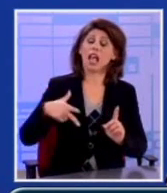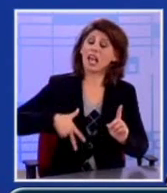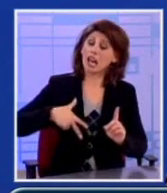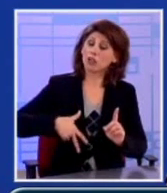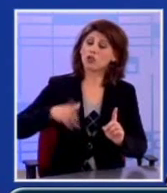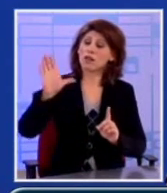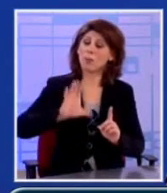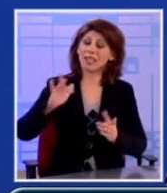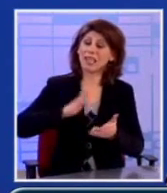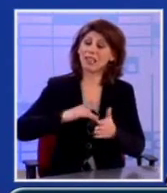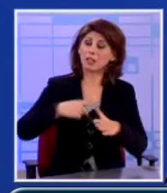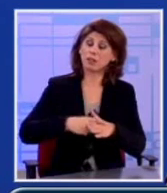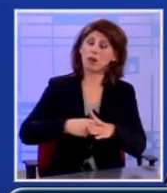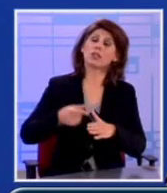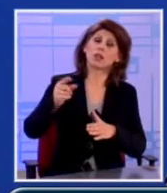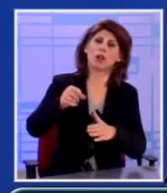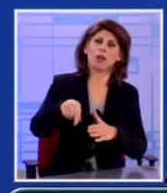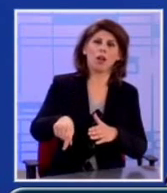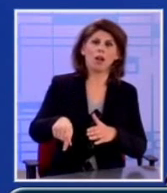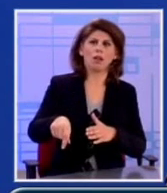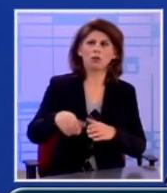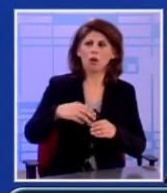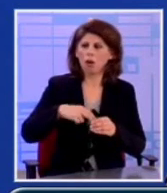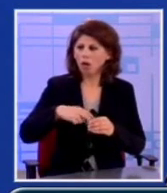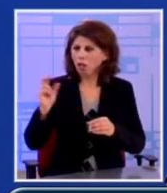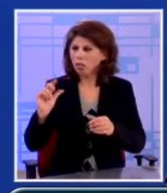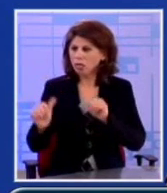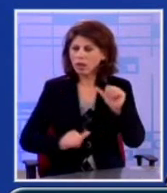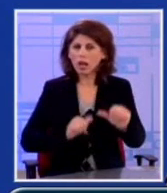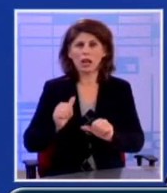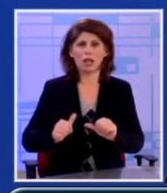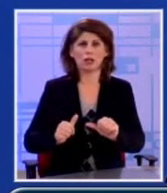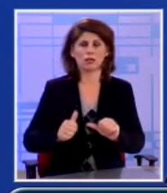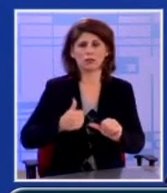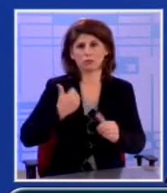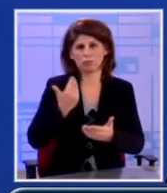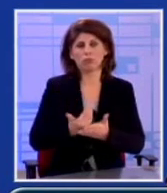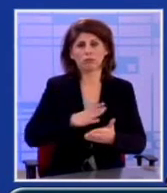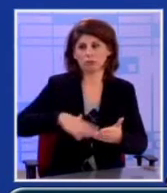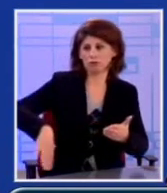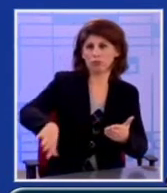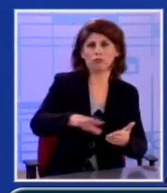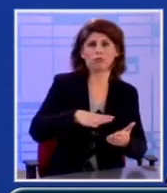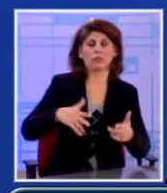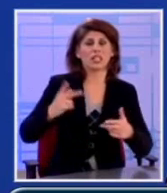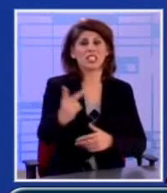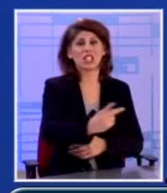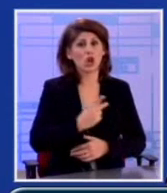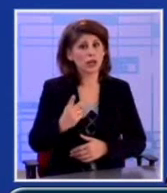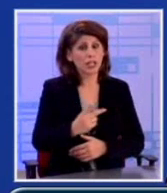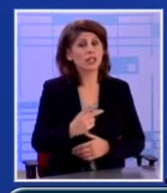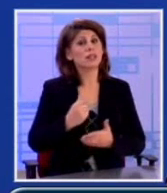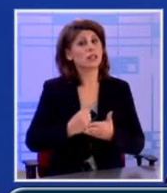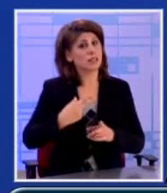Κεντρική Τράπεζα κλπ. Αυτό δεν έρει τις αξιώσεις του λαού και της κοινωνίας και